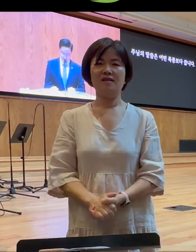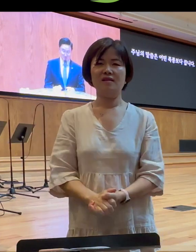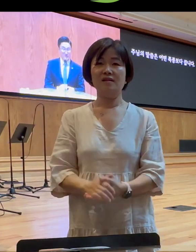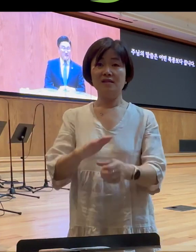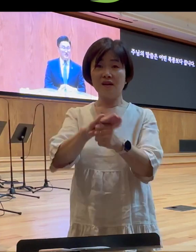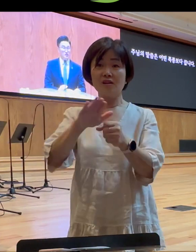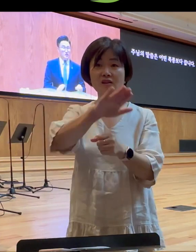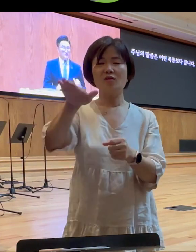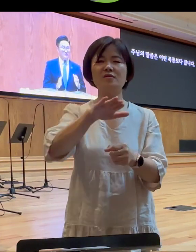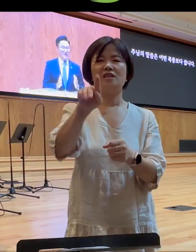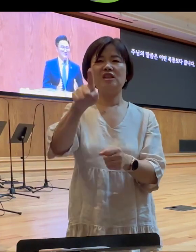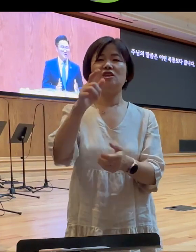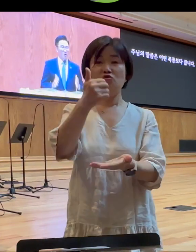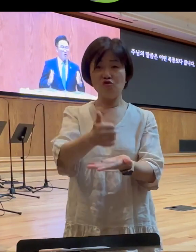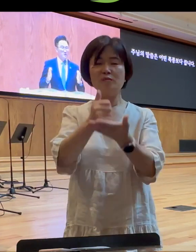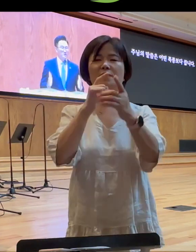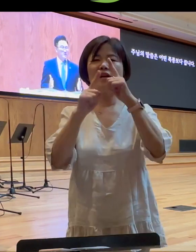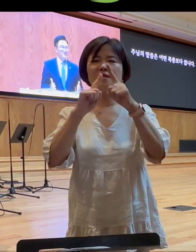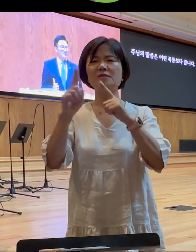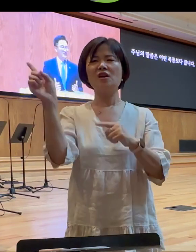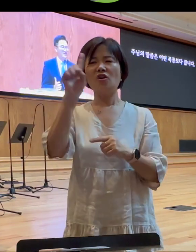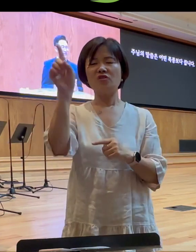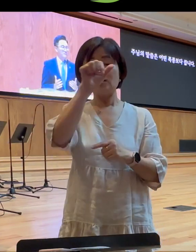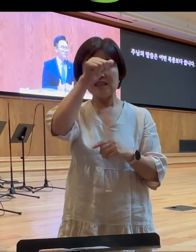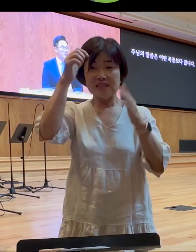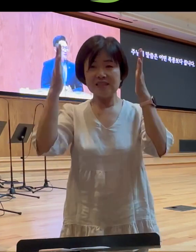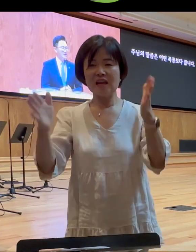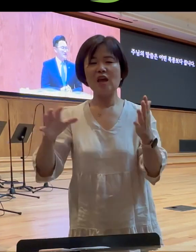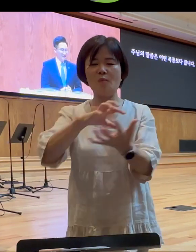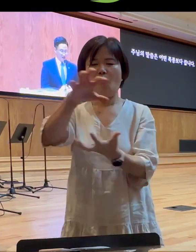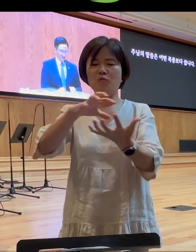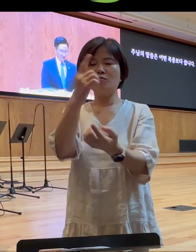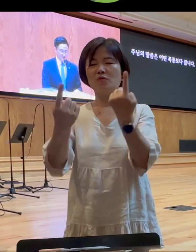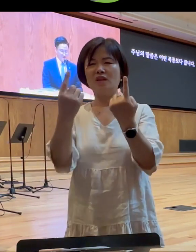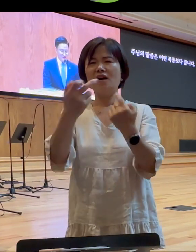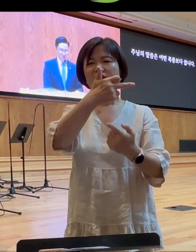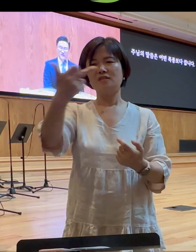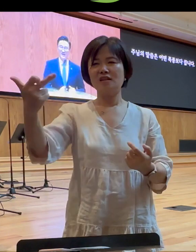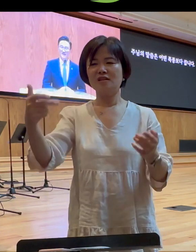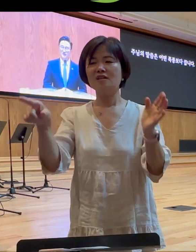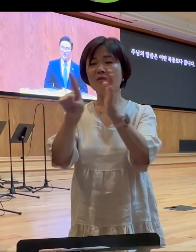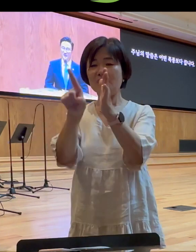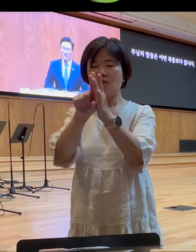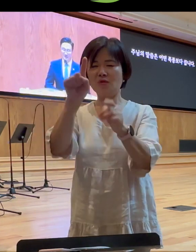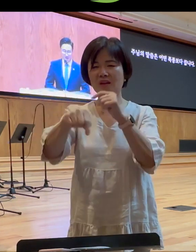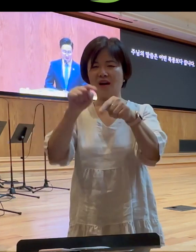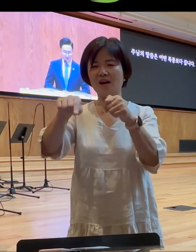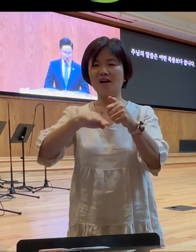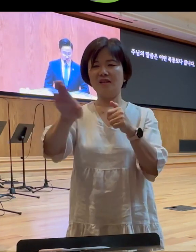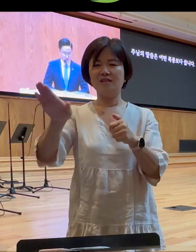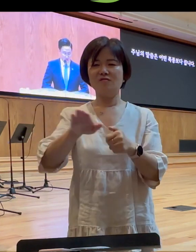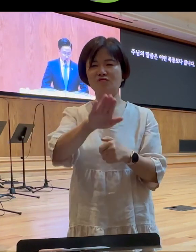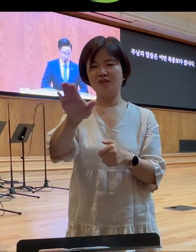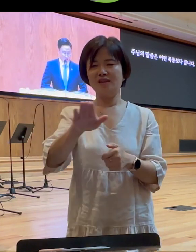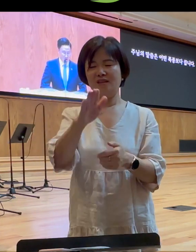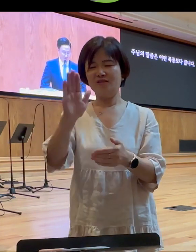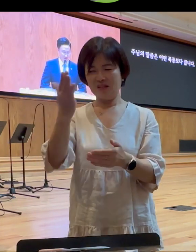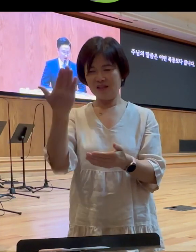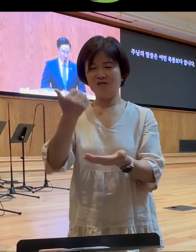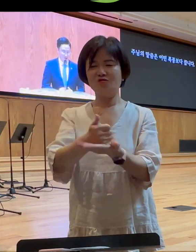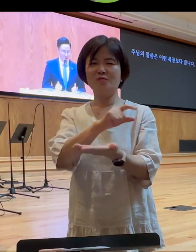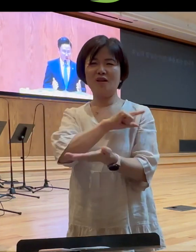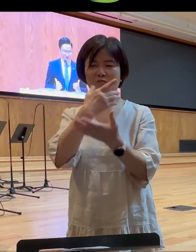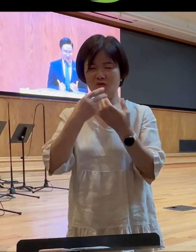사랑하는 여러분, 이 주님의 말씀이 어떤 인생의 폭풍보다 크다라는 것을 믿고 나아가는 저와 여러분 되기를 주님의 이름으로